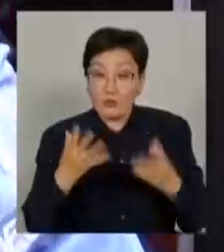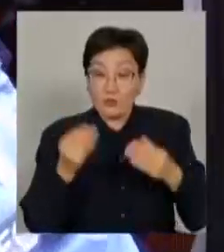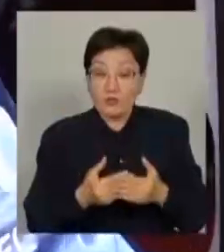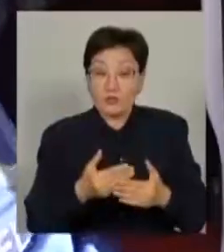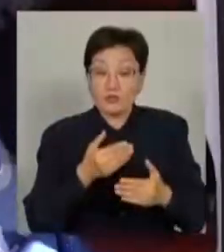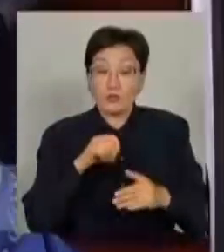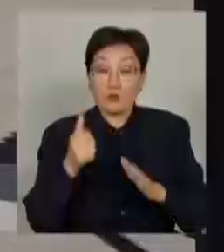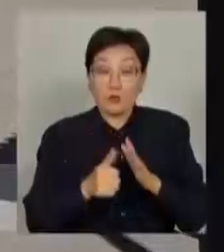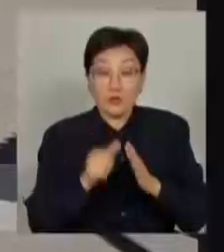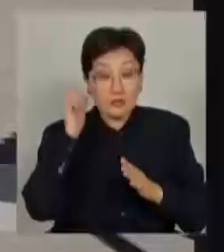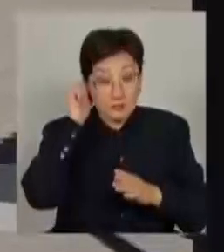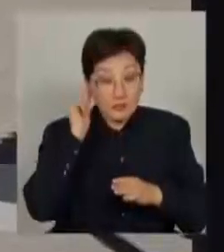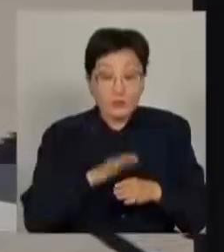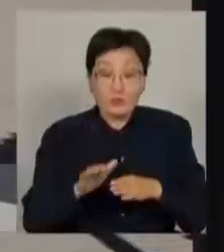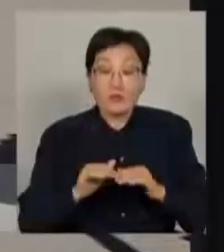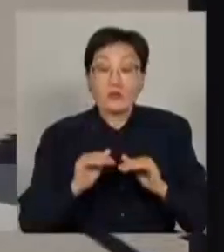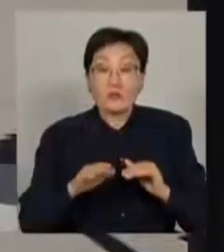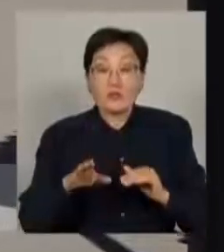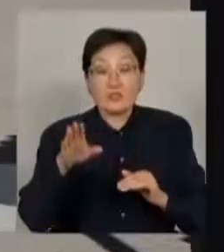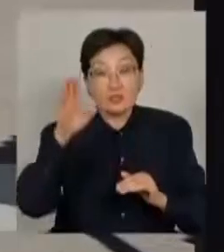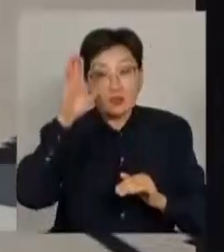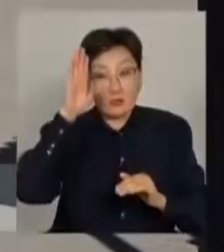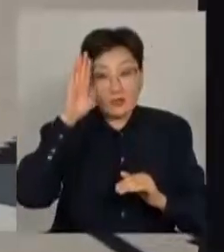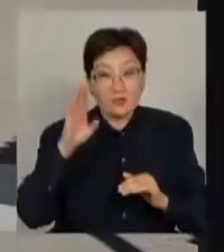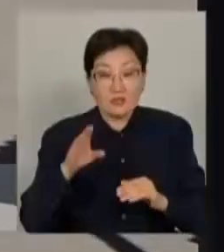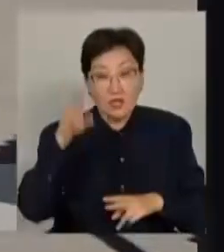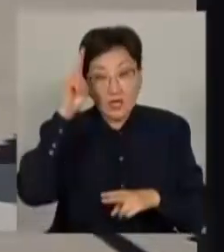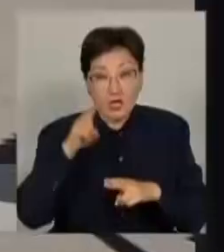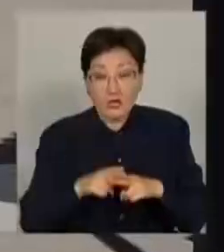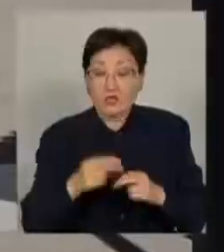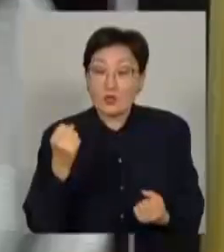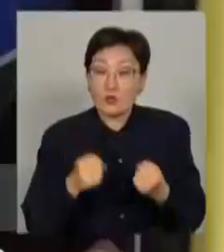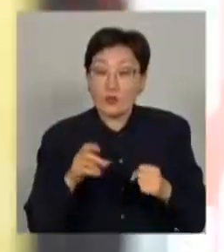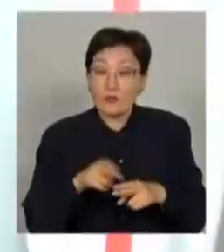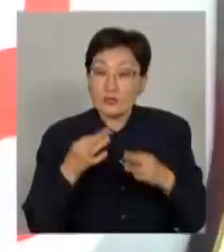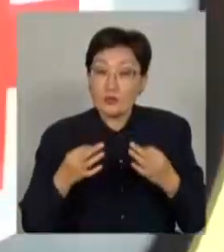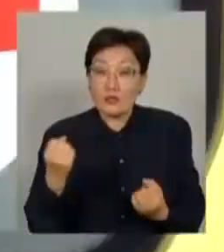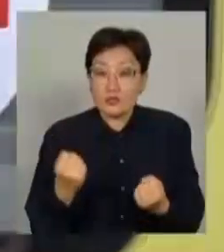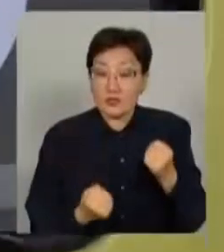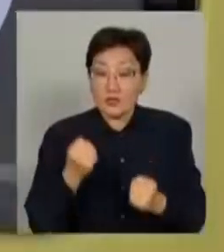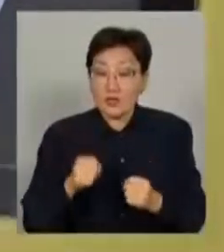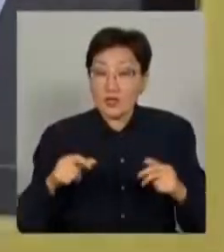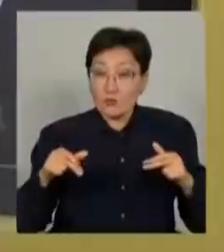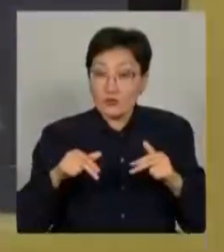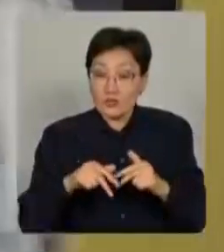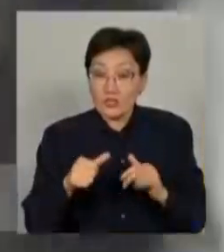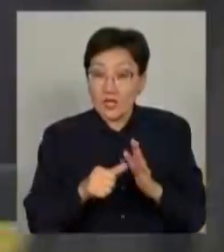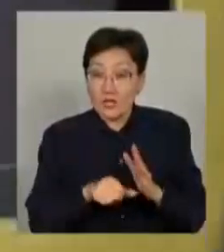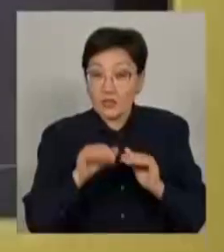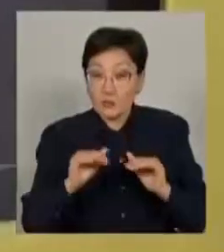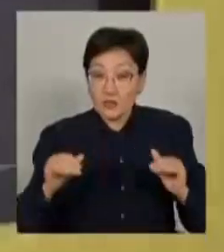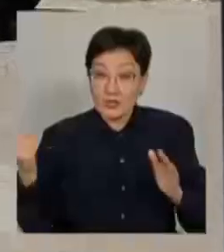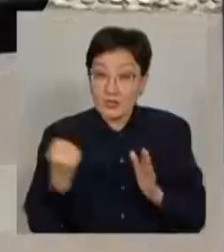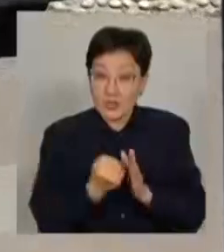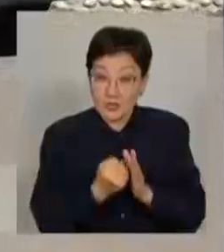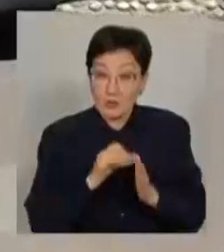бұрын кәмелет жасына толмаған жасөспірім ағасының көлігін рұқсатсыз айдап шығып, тротуарда кетіп бара жатқан 6 оқушыны